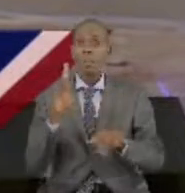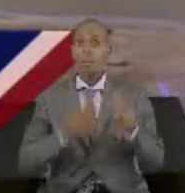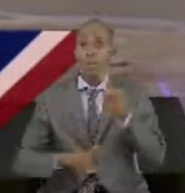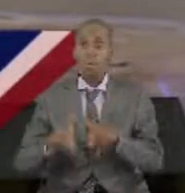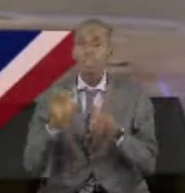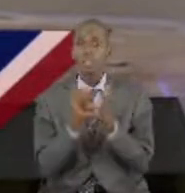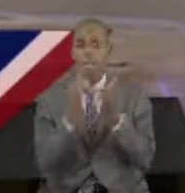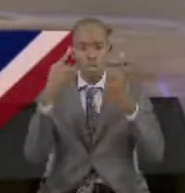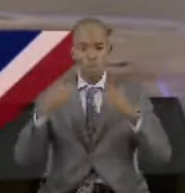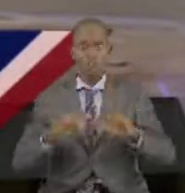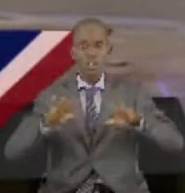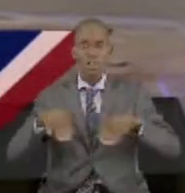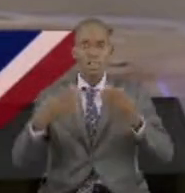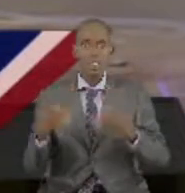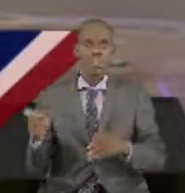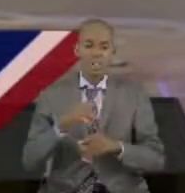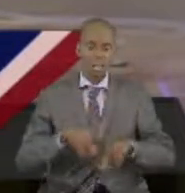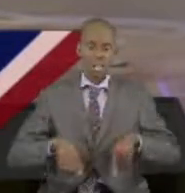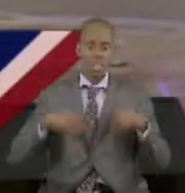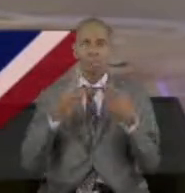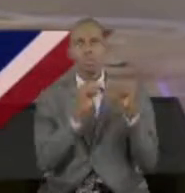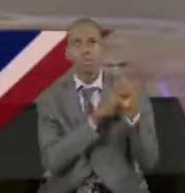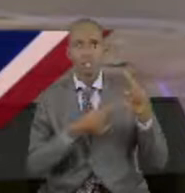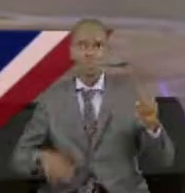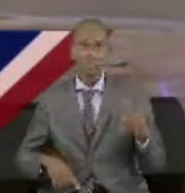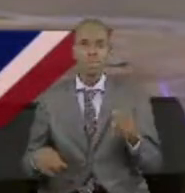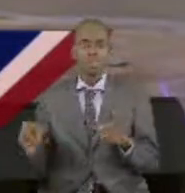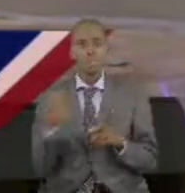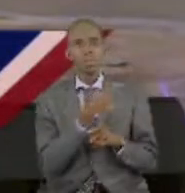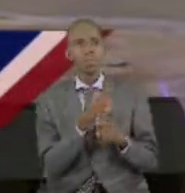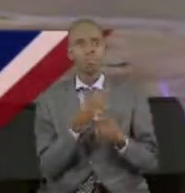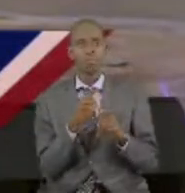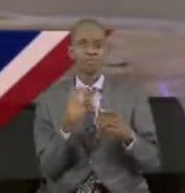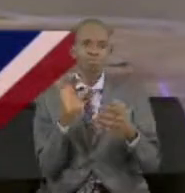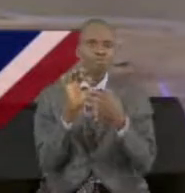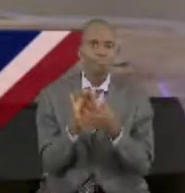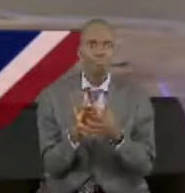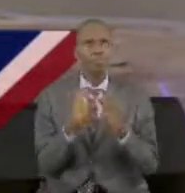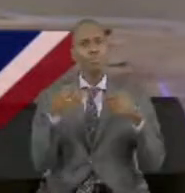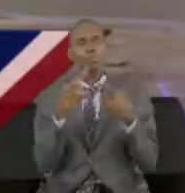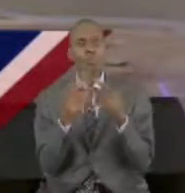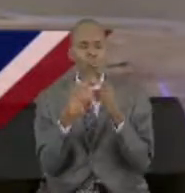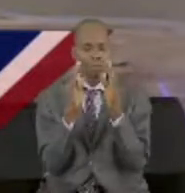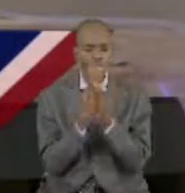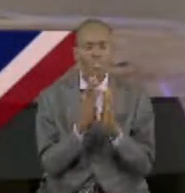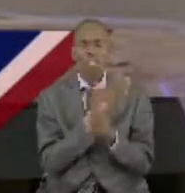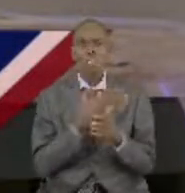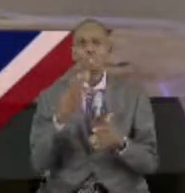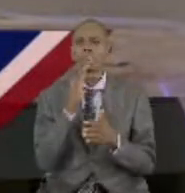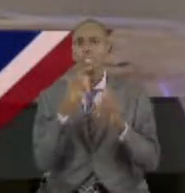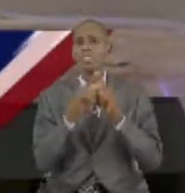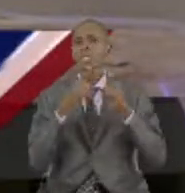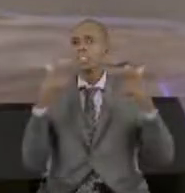et qui donne la vie au seigneur ils le sont ils ont la commission et ils vont prier et il ya une grande